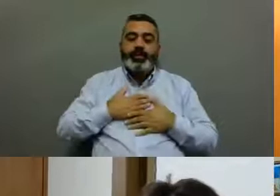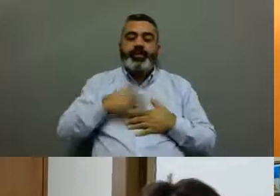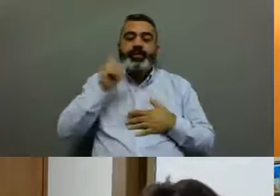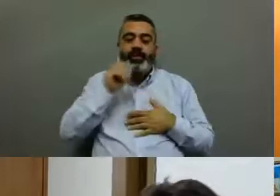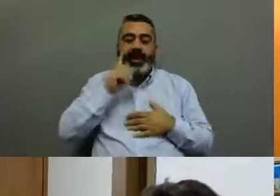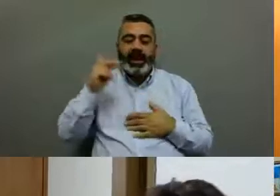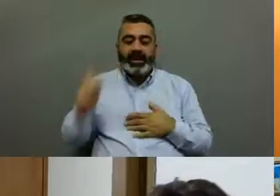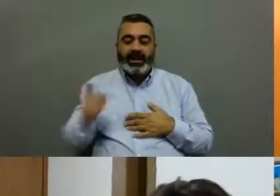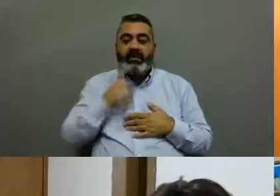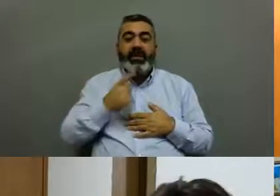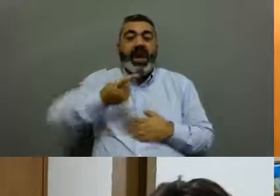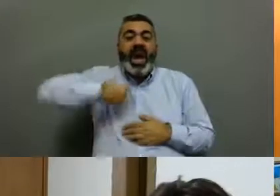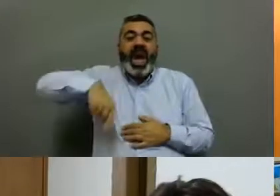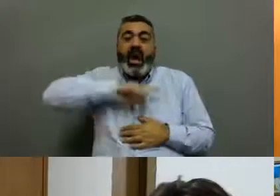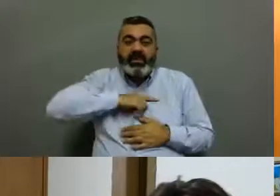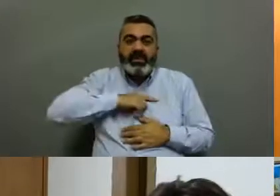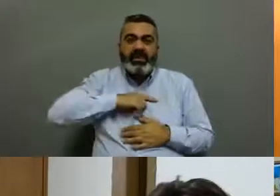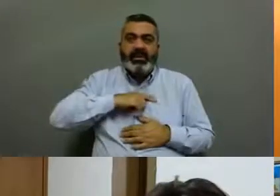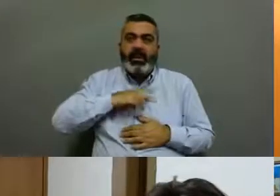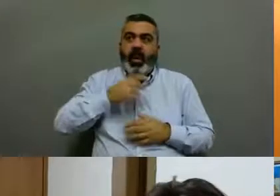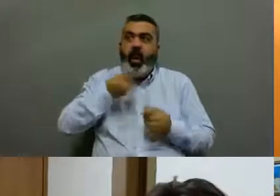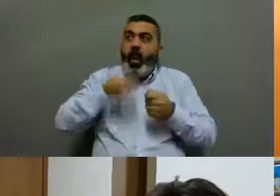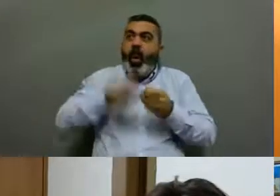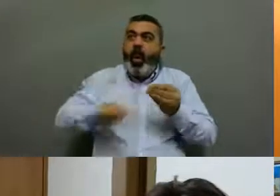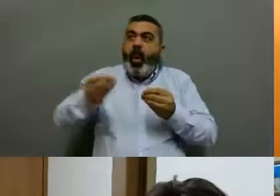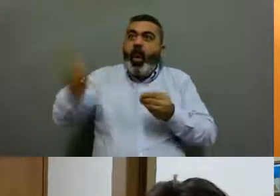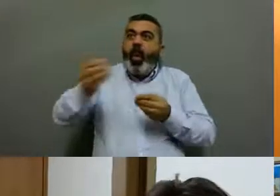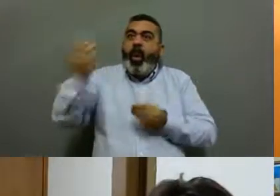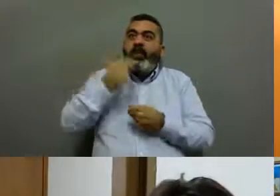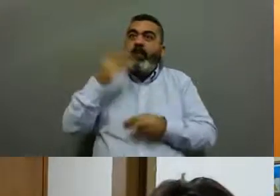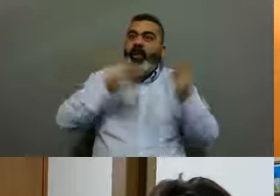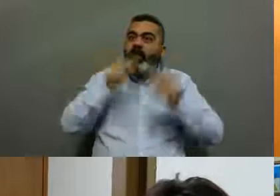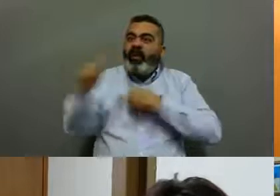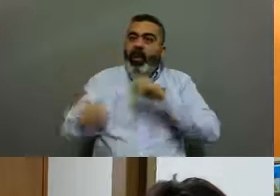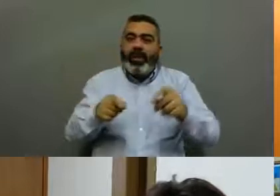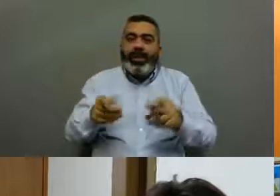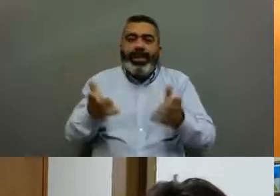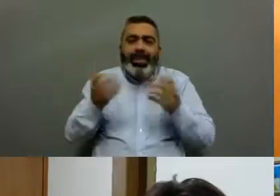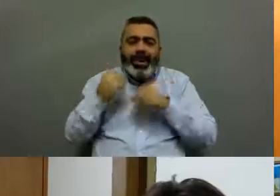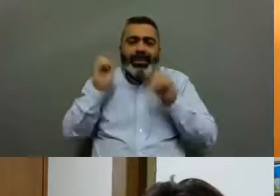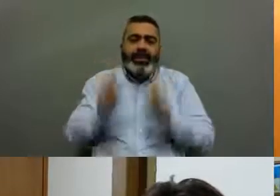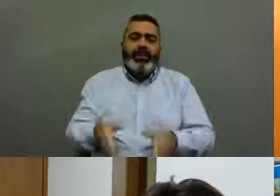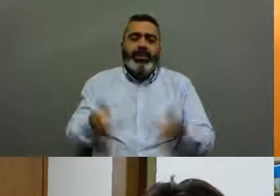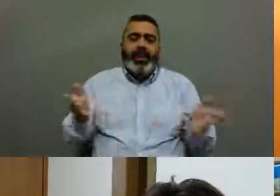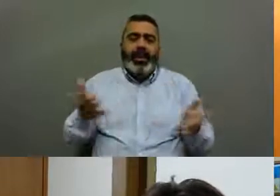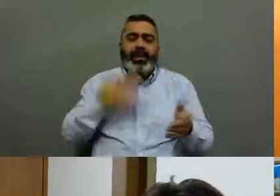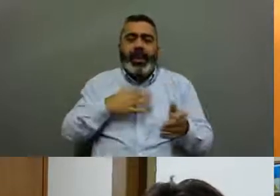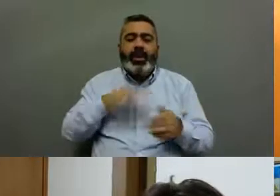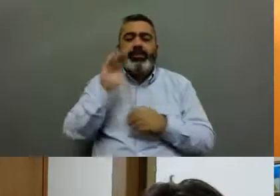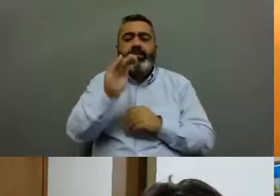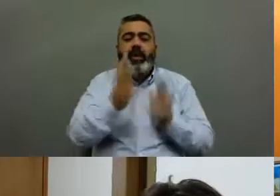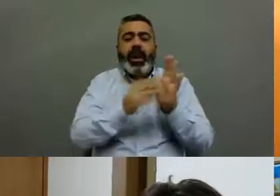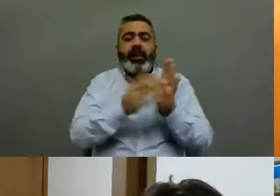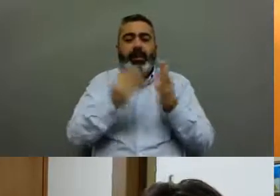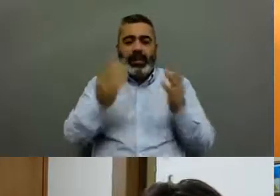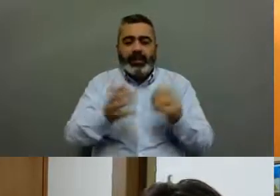απλά, που κάνουμε την τρίχα τριχιά και βλέπουμε προβλήματα εκεί που δεν υπάρχουν. Και θέλω να παραθέσω ένα παράδειγμα κάποια